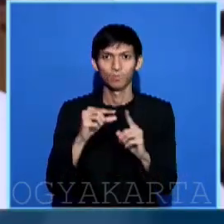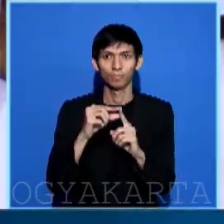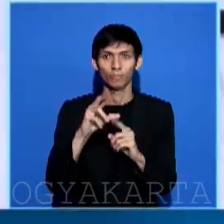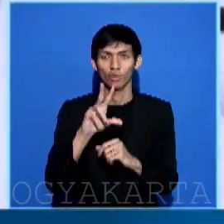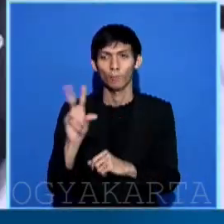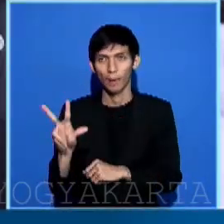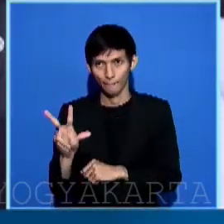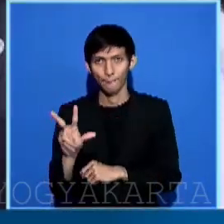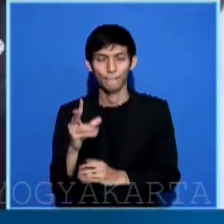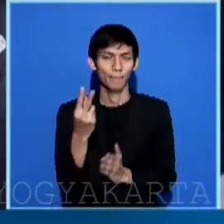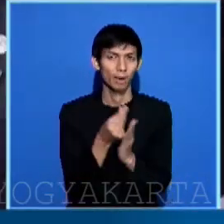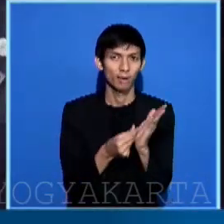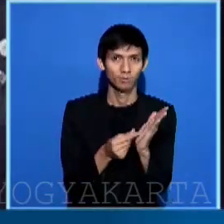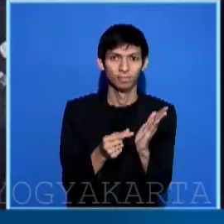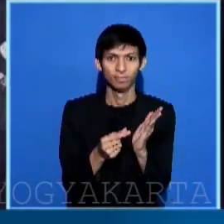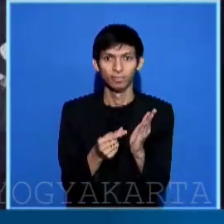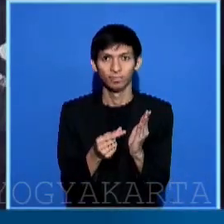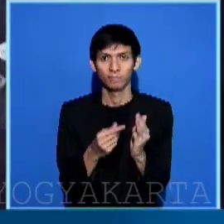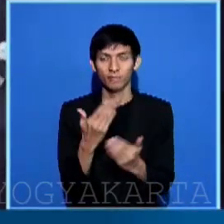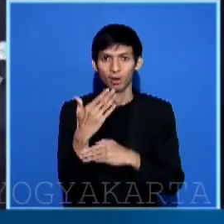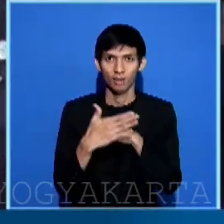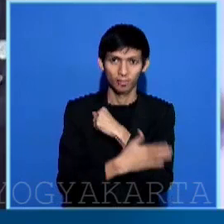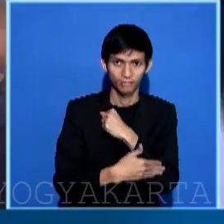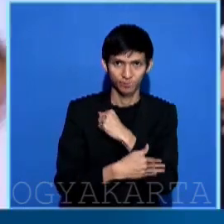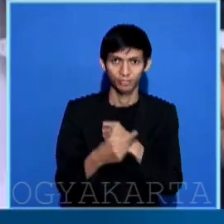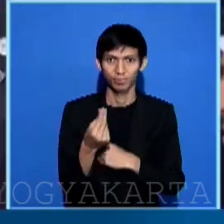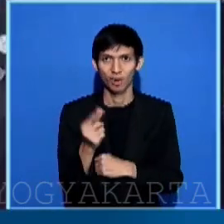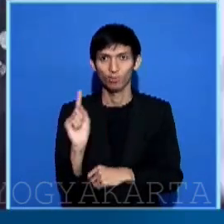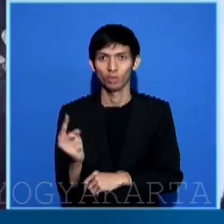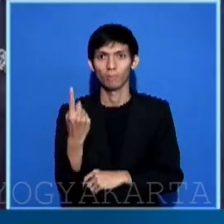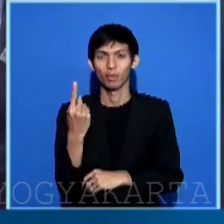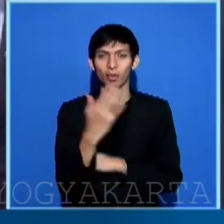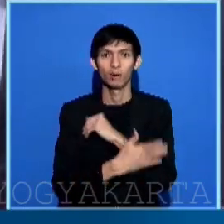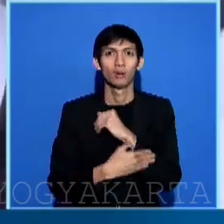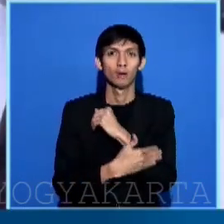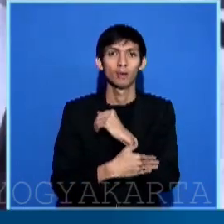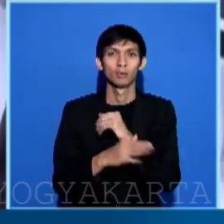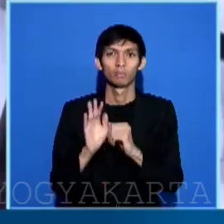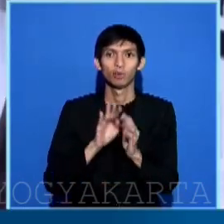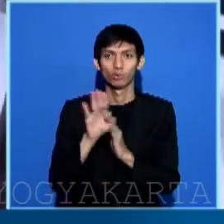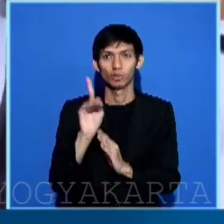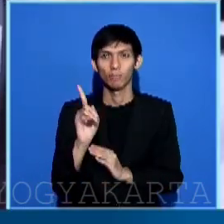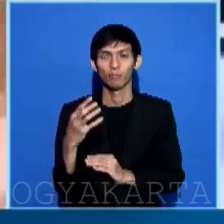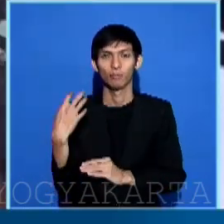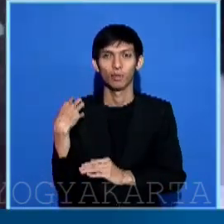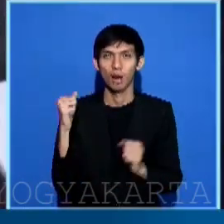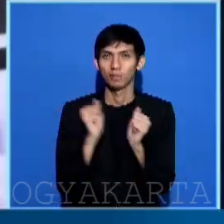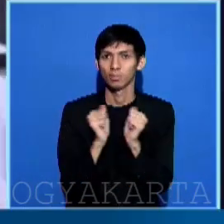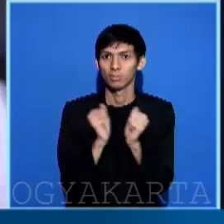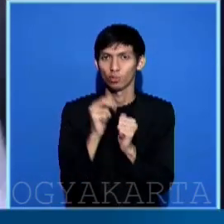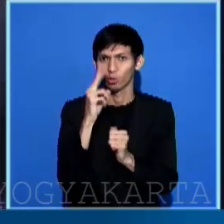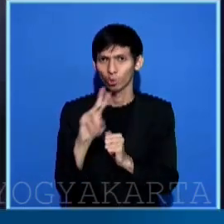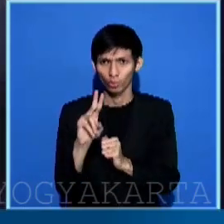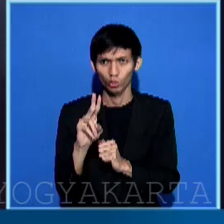EE datang dari berbagai negara-negara utamanya negara-negara maju karena ada e kesepakatan untuk ee menutup